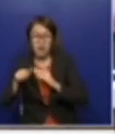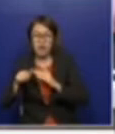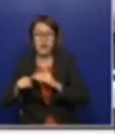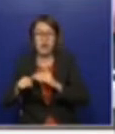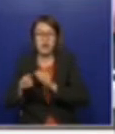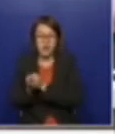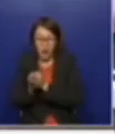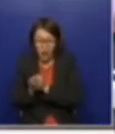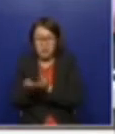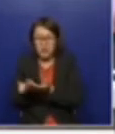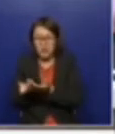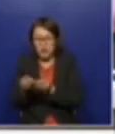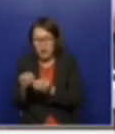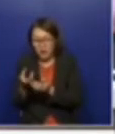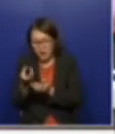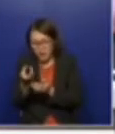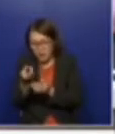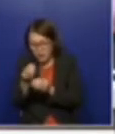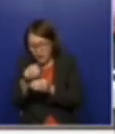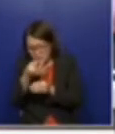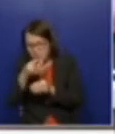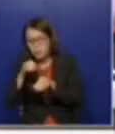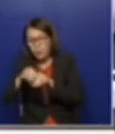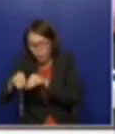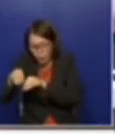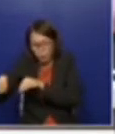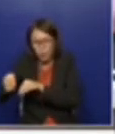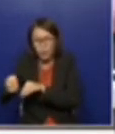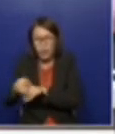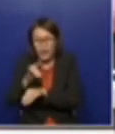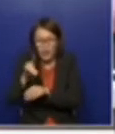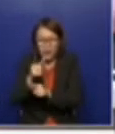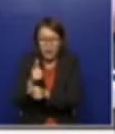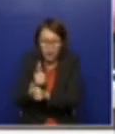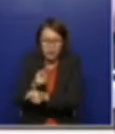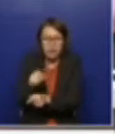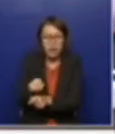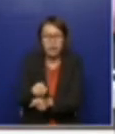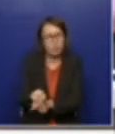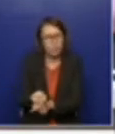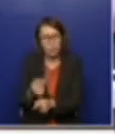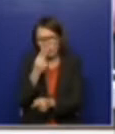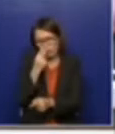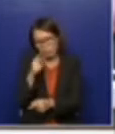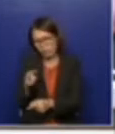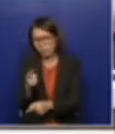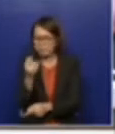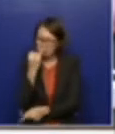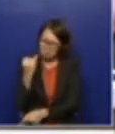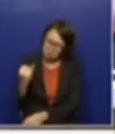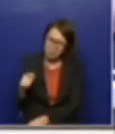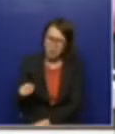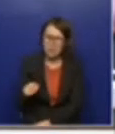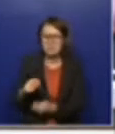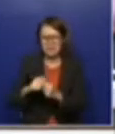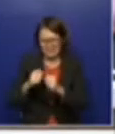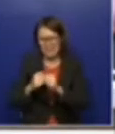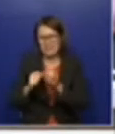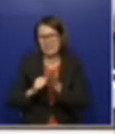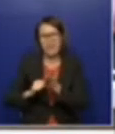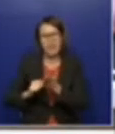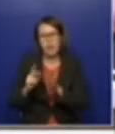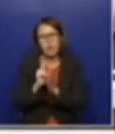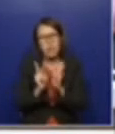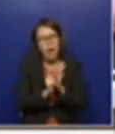กินไม่มีสภาพเป็นที่ทำเลเลี้ยงสัตว์หมดสภาพแล้วท่านจะแก้ไขปัญหาโดยใช้กฎหมายอะ